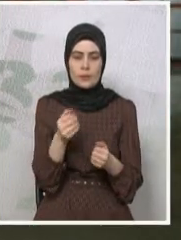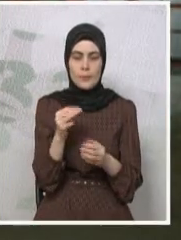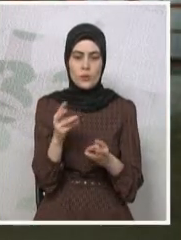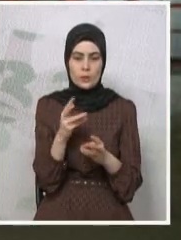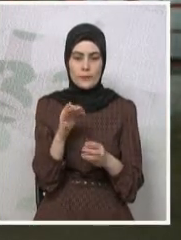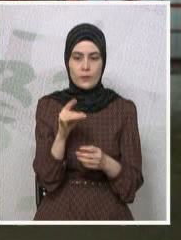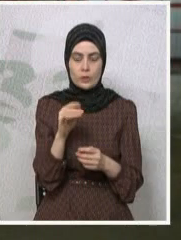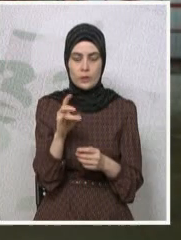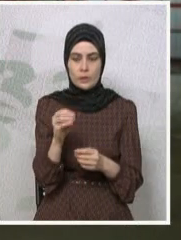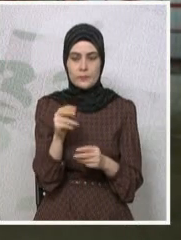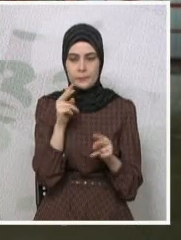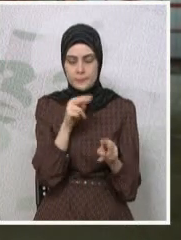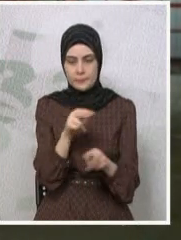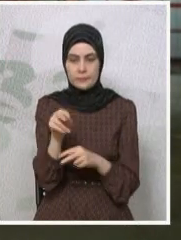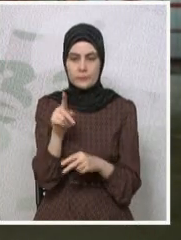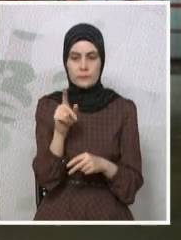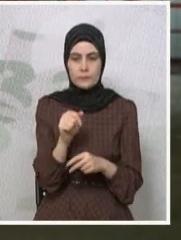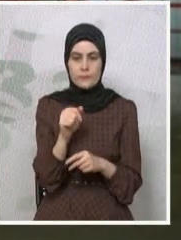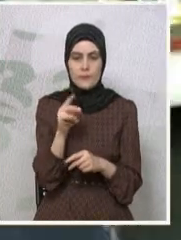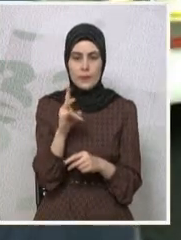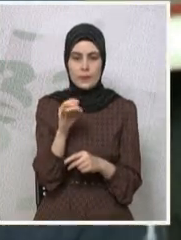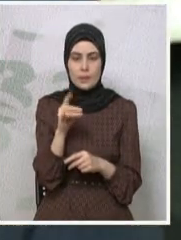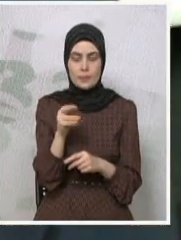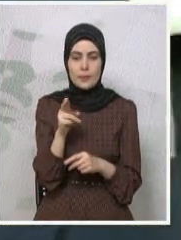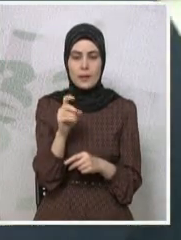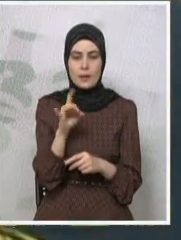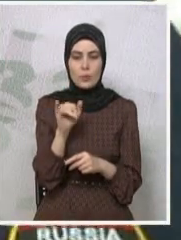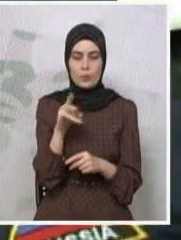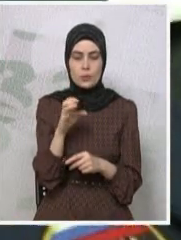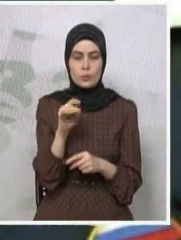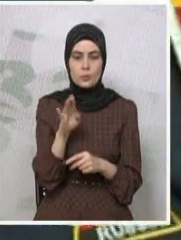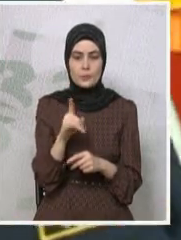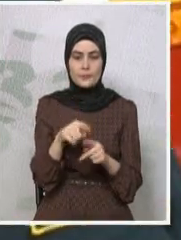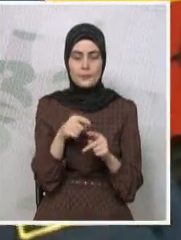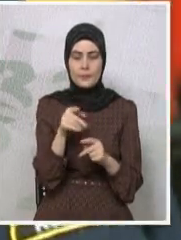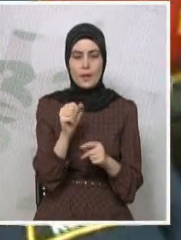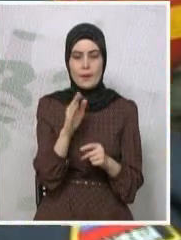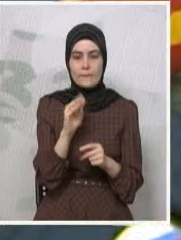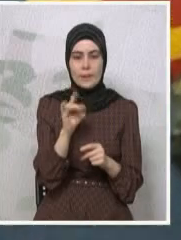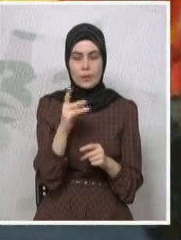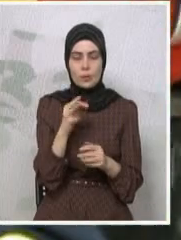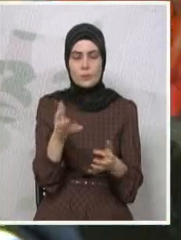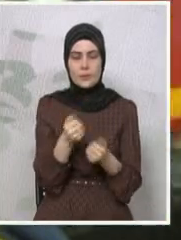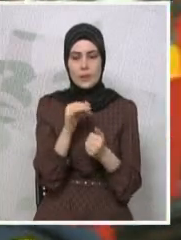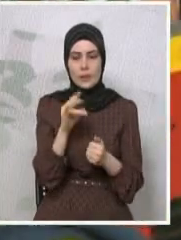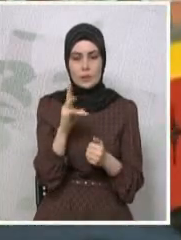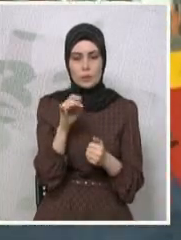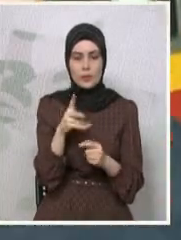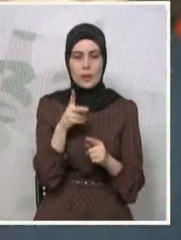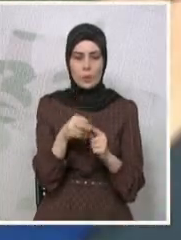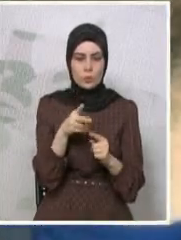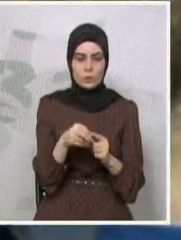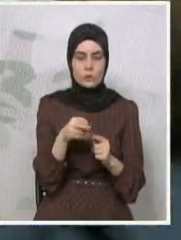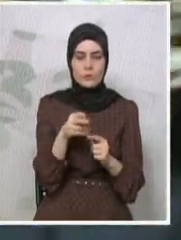вооружение. Также следить за несением караульной службы. Это гидравлические аварийно-спасательные инструменты, это режим ножниц и